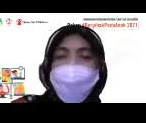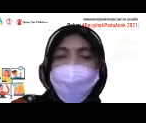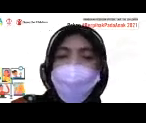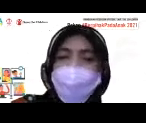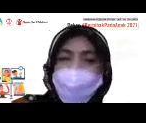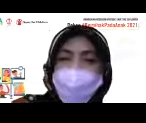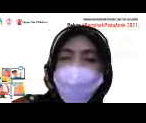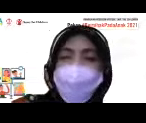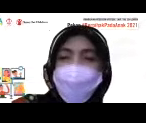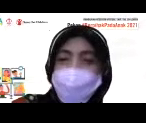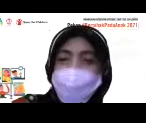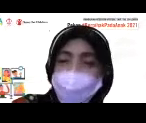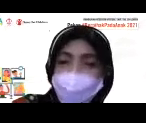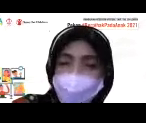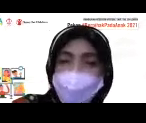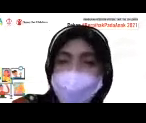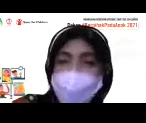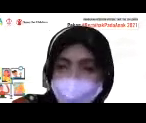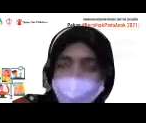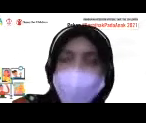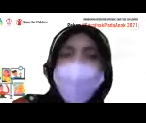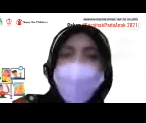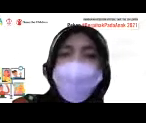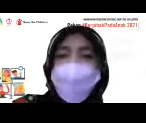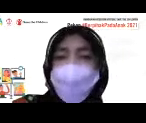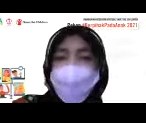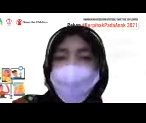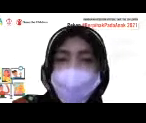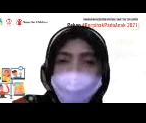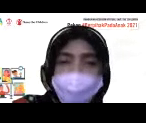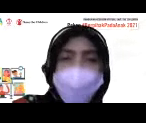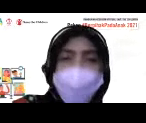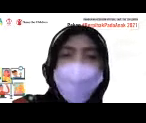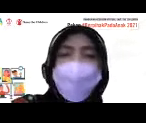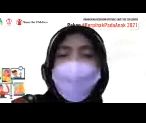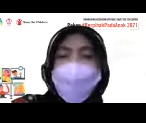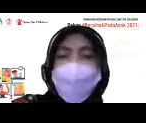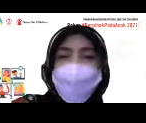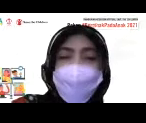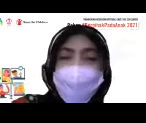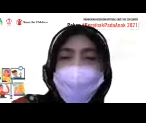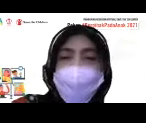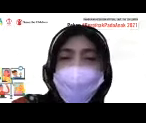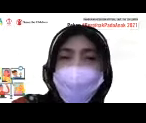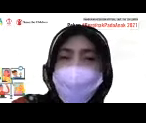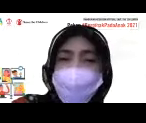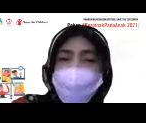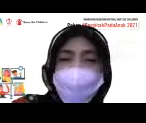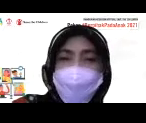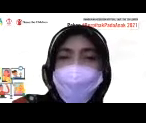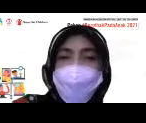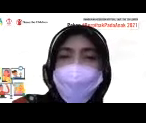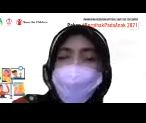OJT-nya adalah oleh fasilitator tingkat nasional, ini oleh Dokter Ade. Kemudian sebelumnya kita